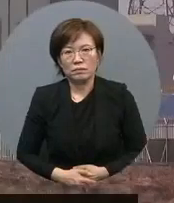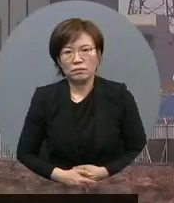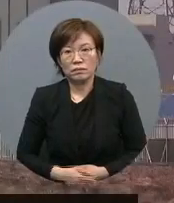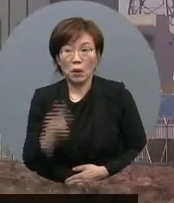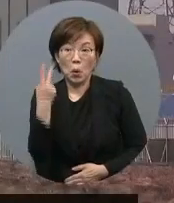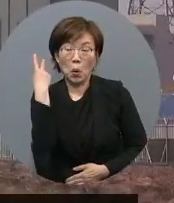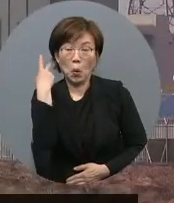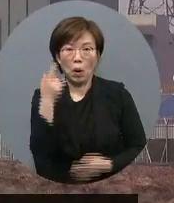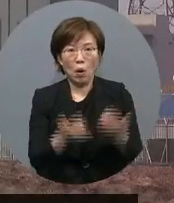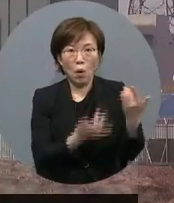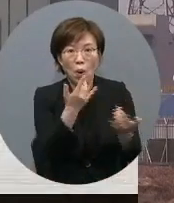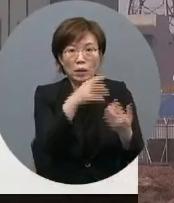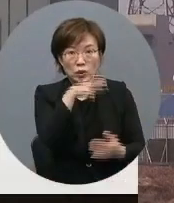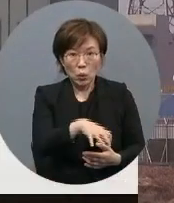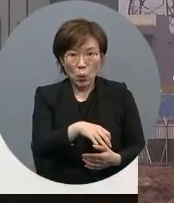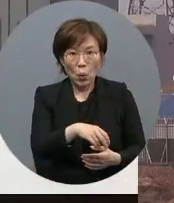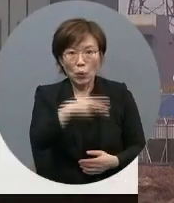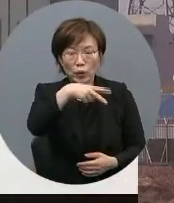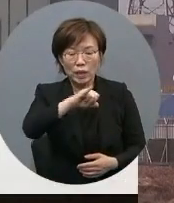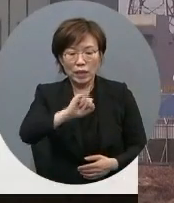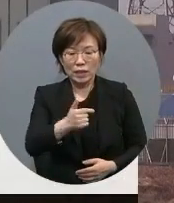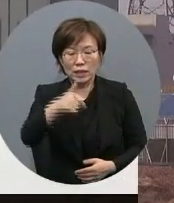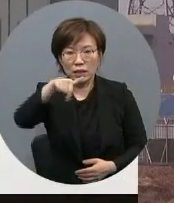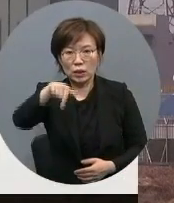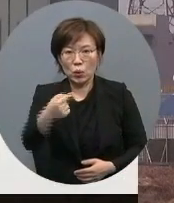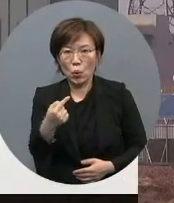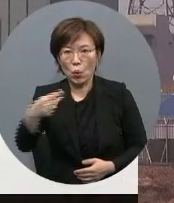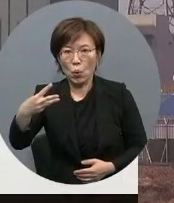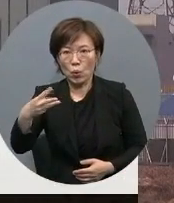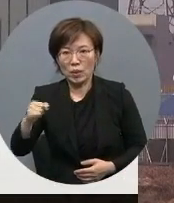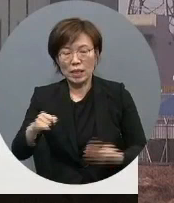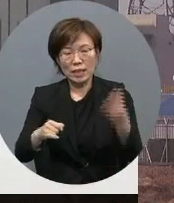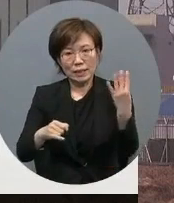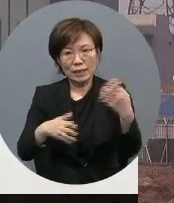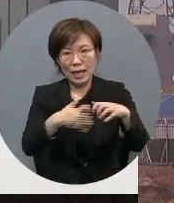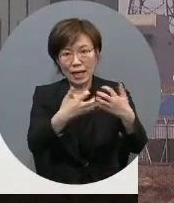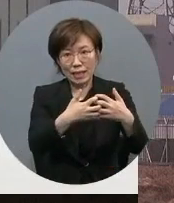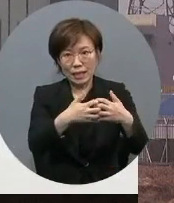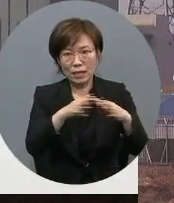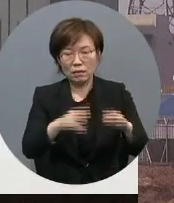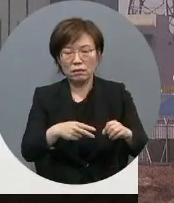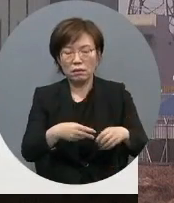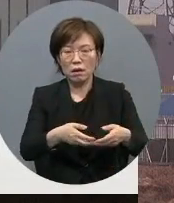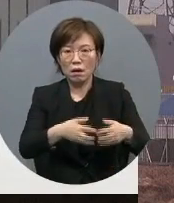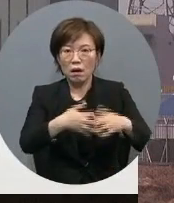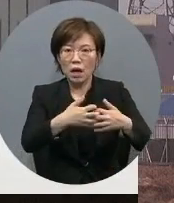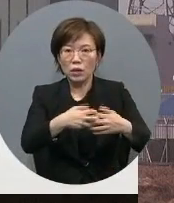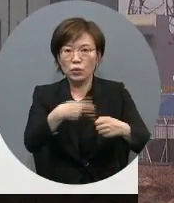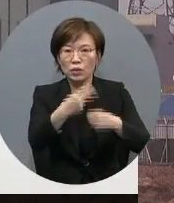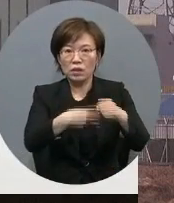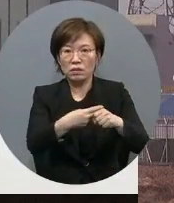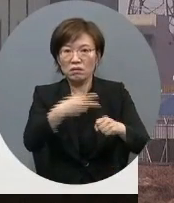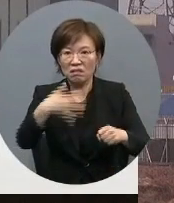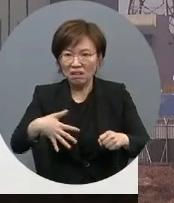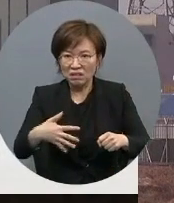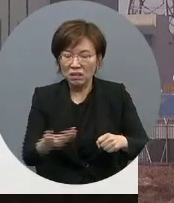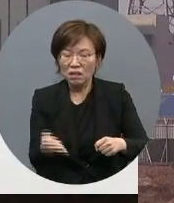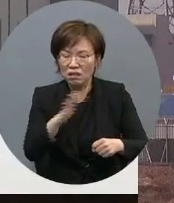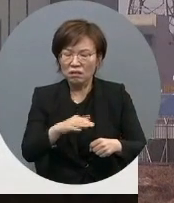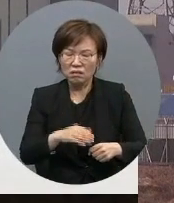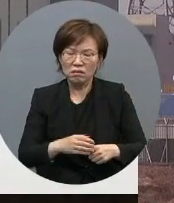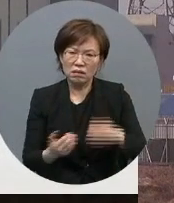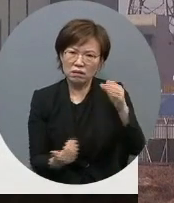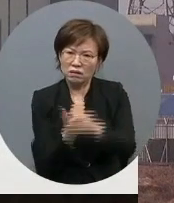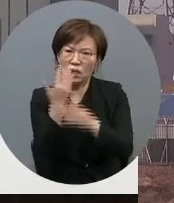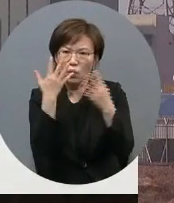이틀 전 화재가 발생한 신고리 원전 4호기는 가동에 들어간 지 채 2년도 되지 않았지만 사고가 잦아 시민 안전을